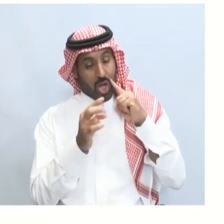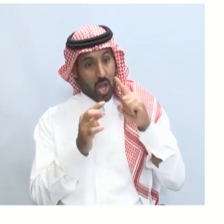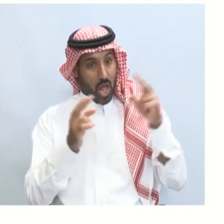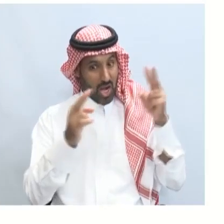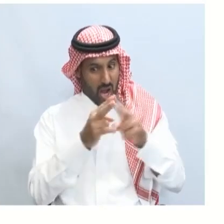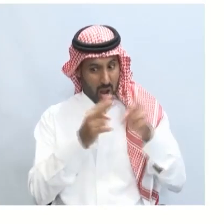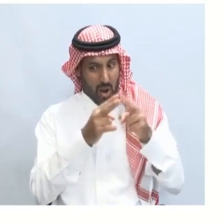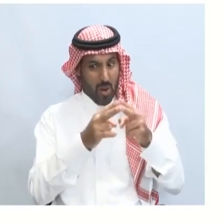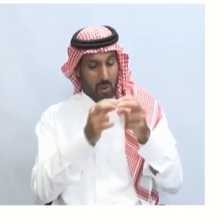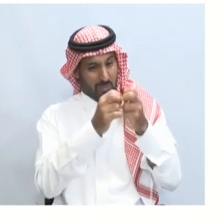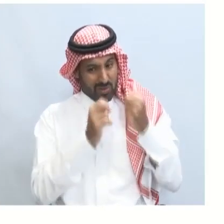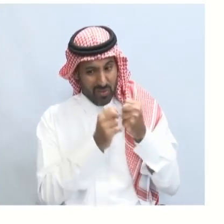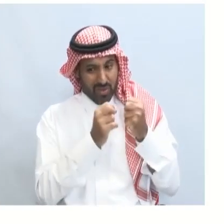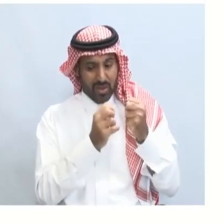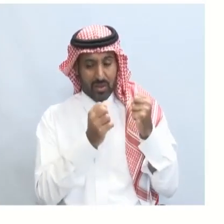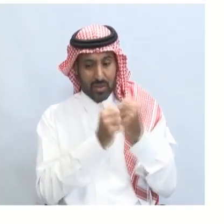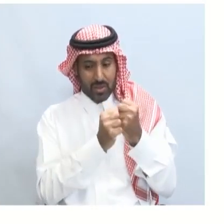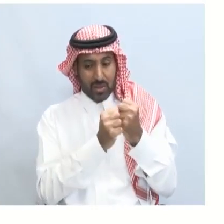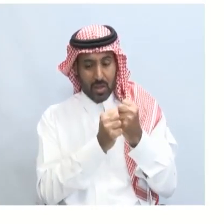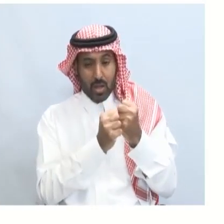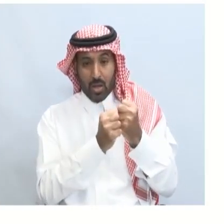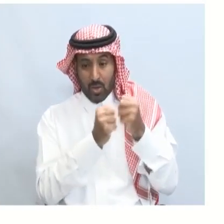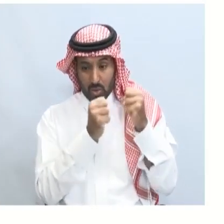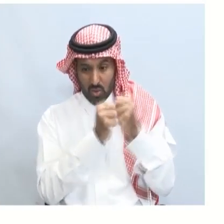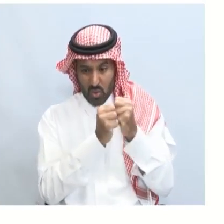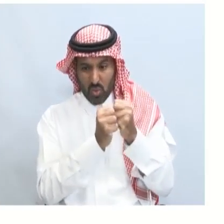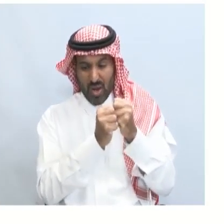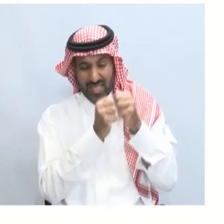الكهرومغناطيسيه وكذلك قوه